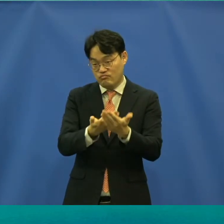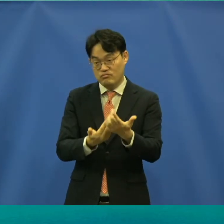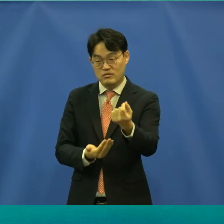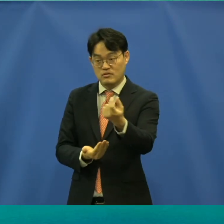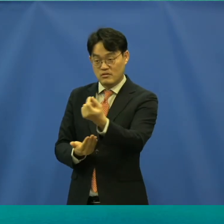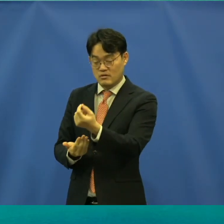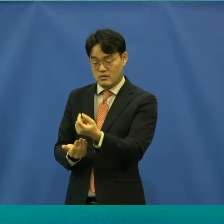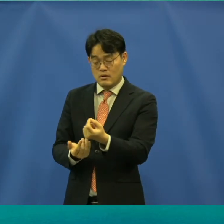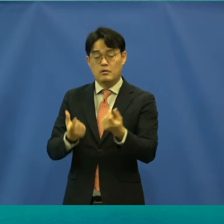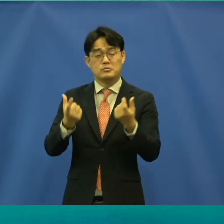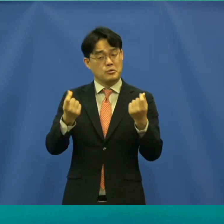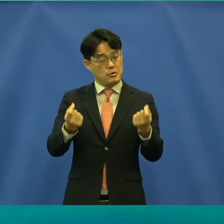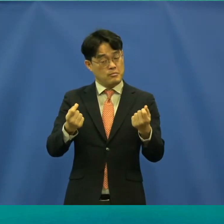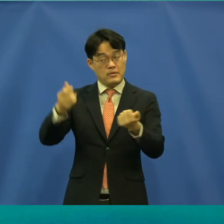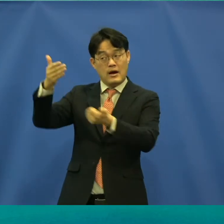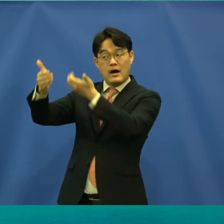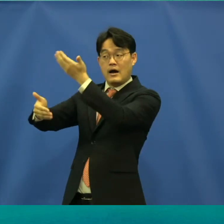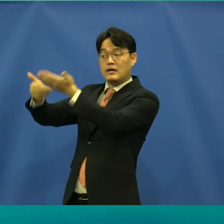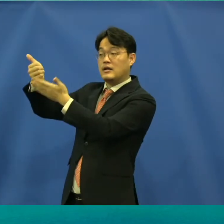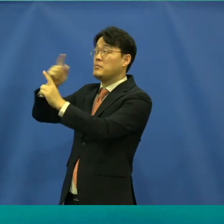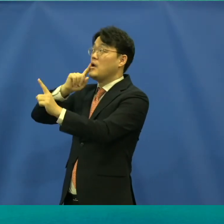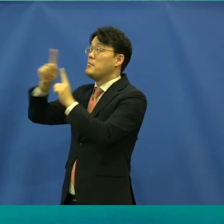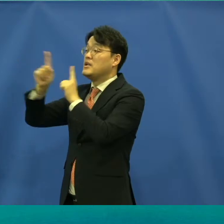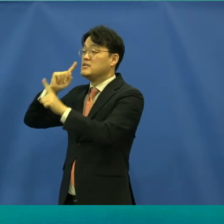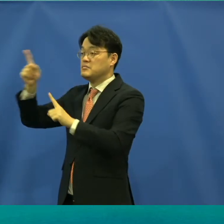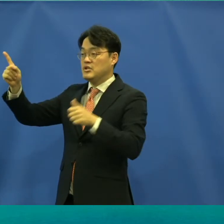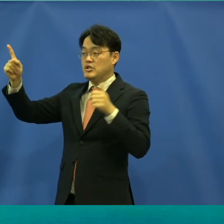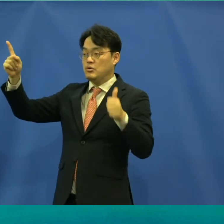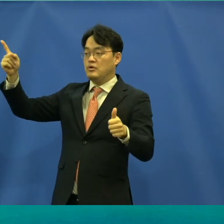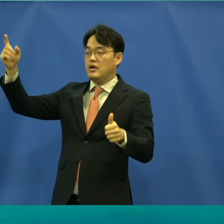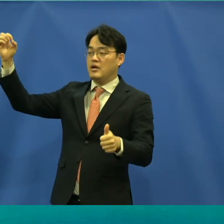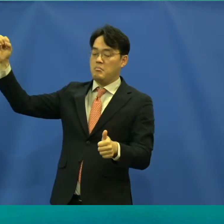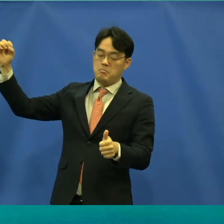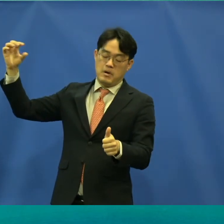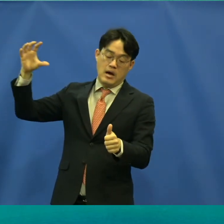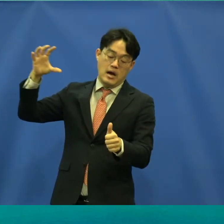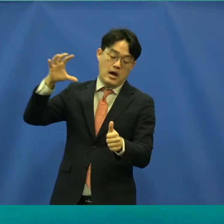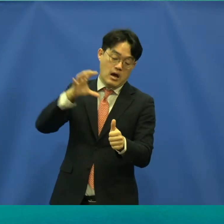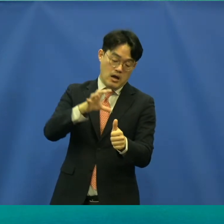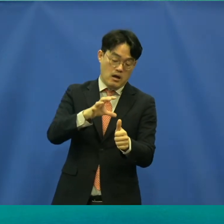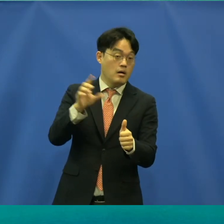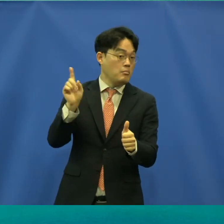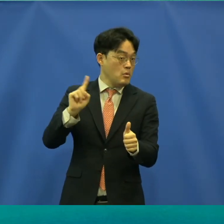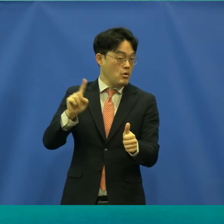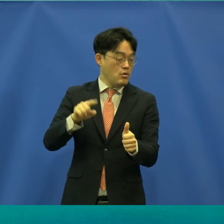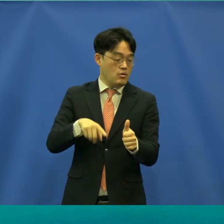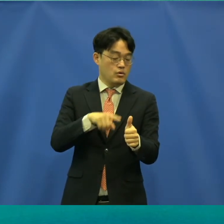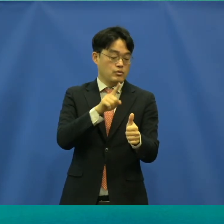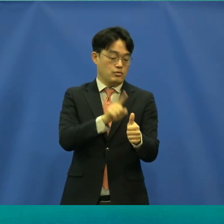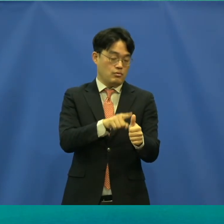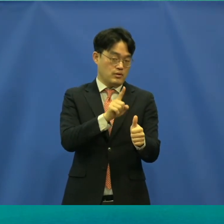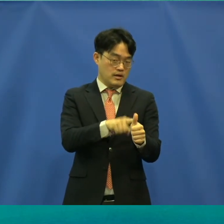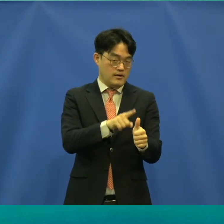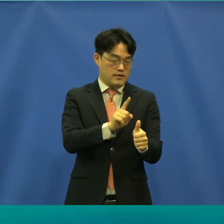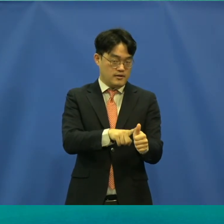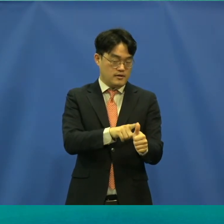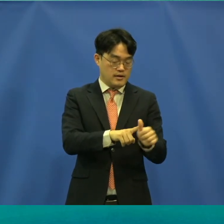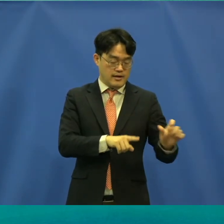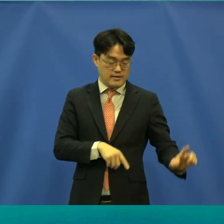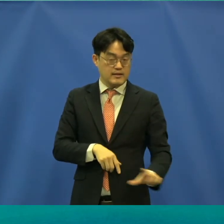그러니까 하나님의 말씀이 요나에게 임한다는 것은 요나와 하나님이 요나의